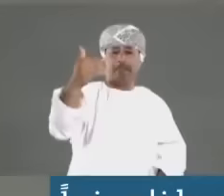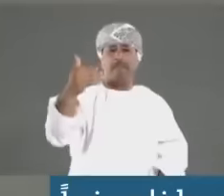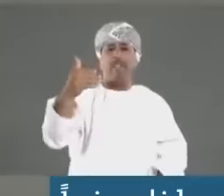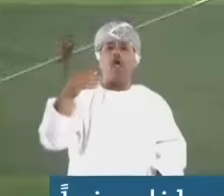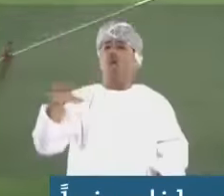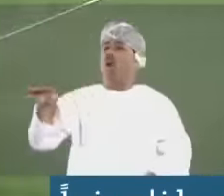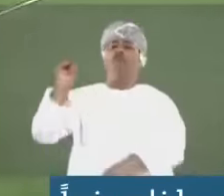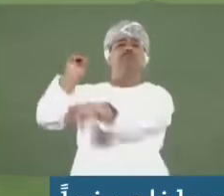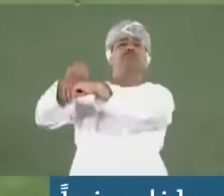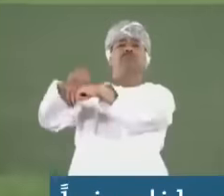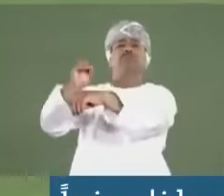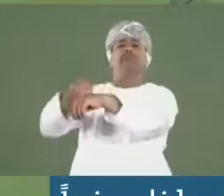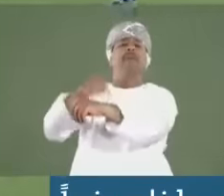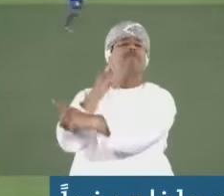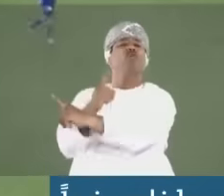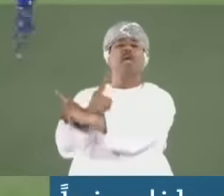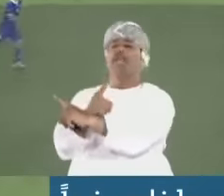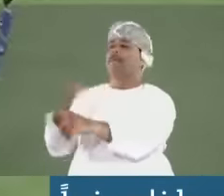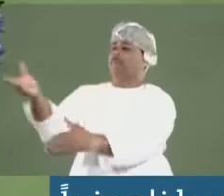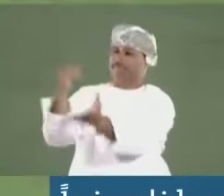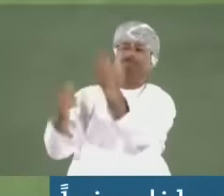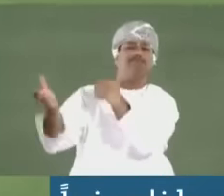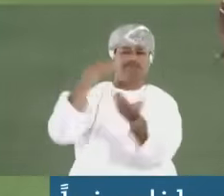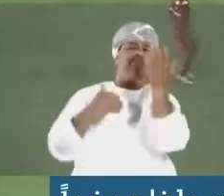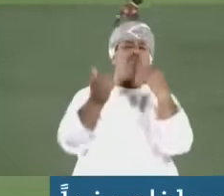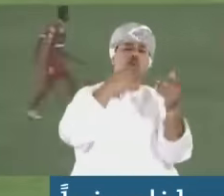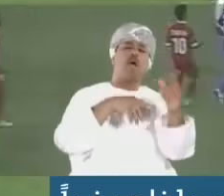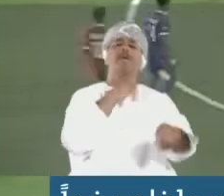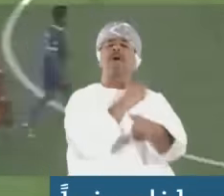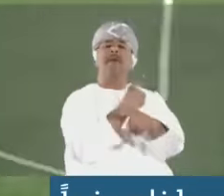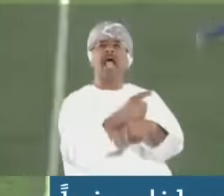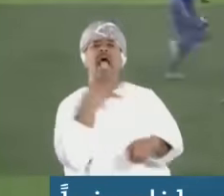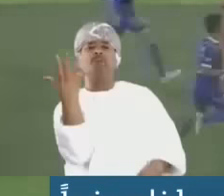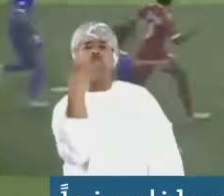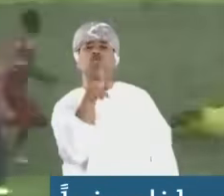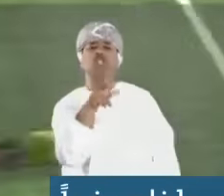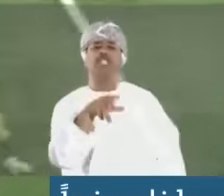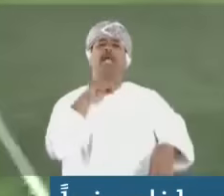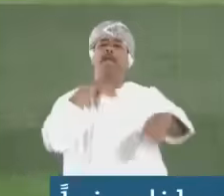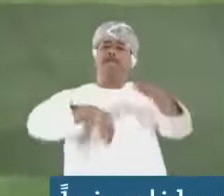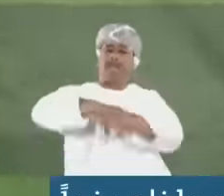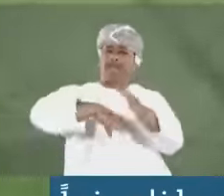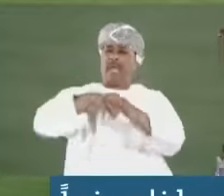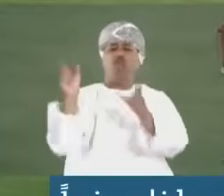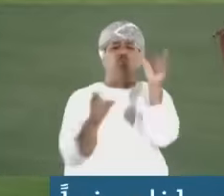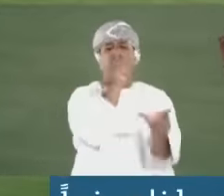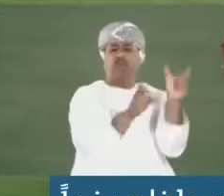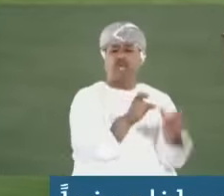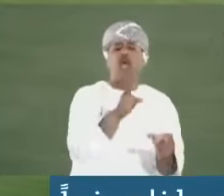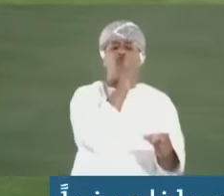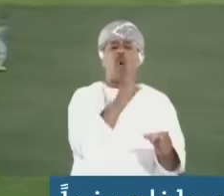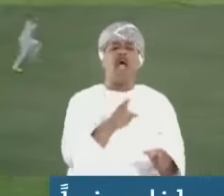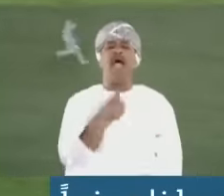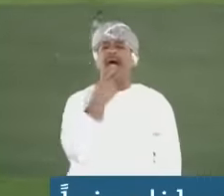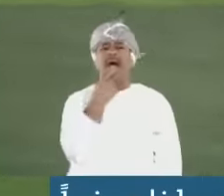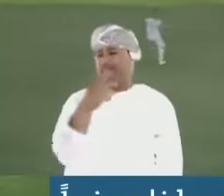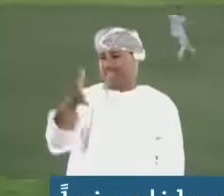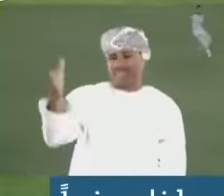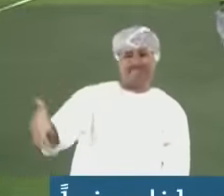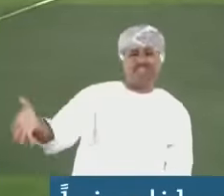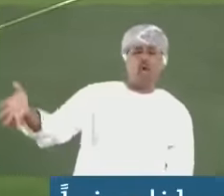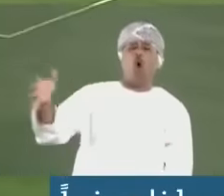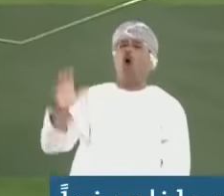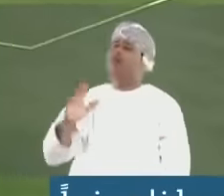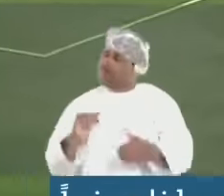الوطني للناشئين يعقوب الصباح ومعاونه هلال العوفي 25 لاعبا، يذكر أن الأحمر العمر الصغير قد تأهل